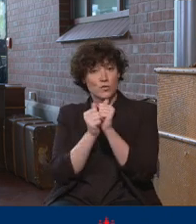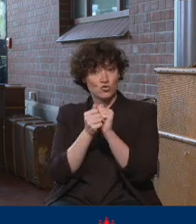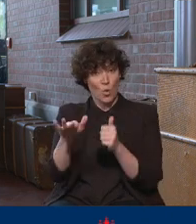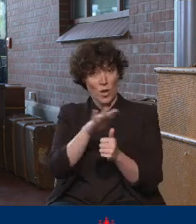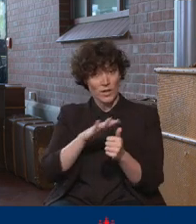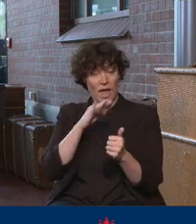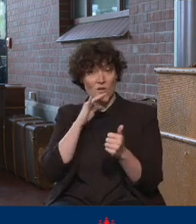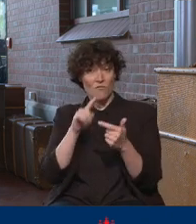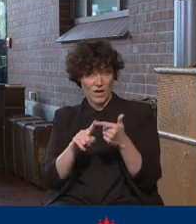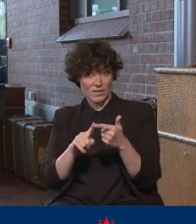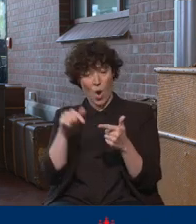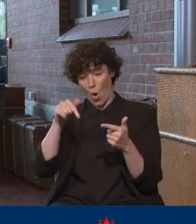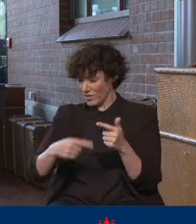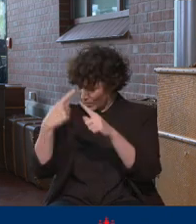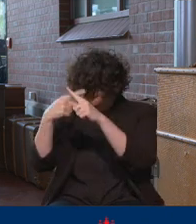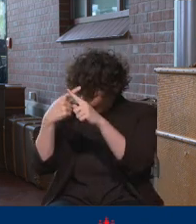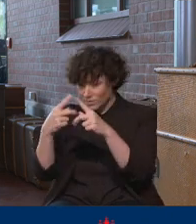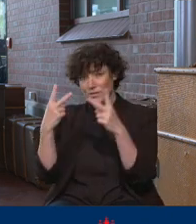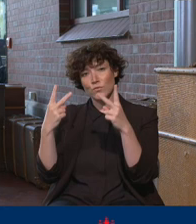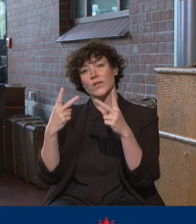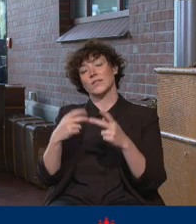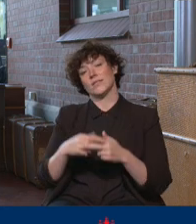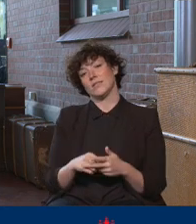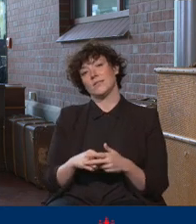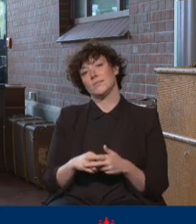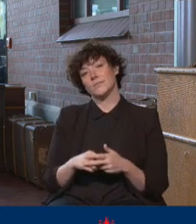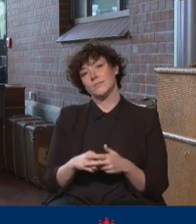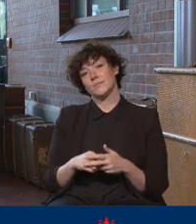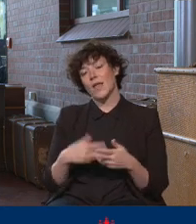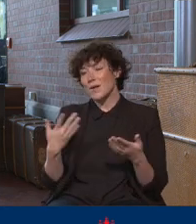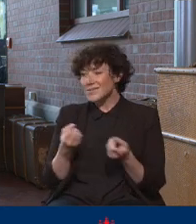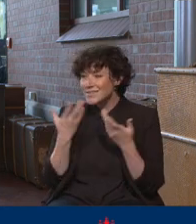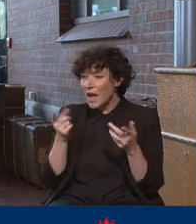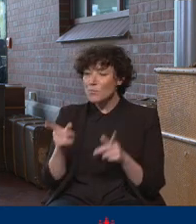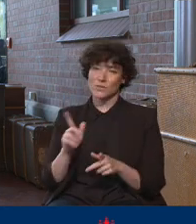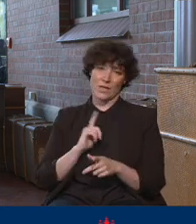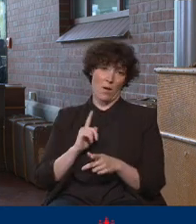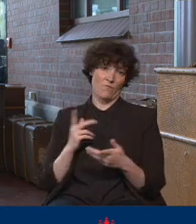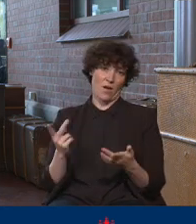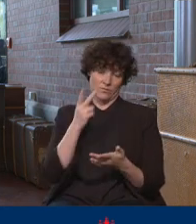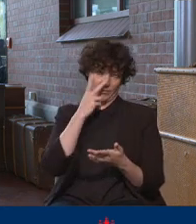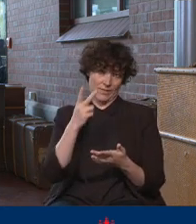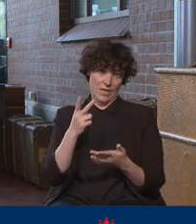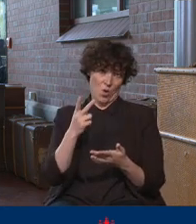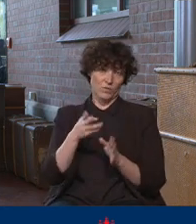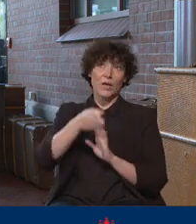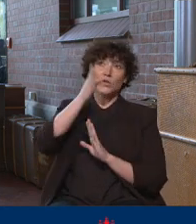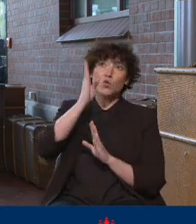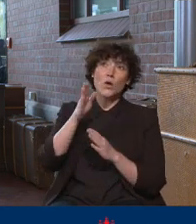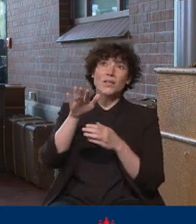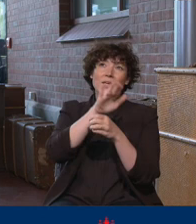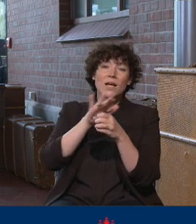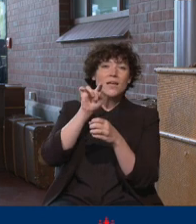sehr positiv und ganz wichtig es bleibt allerdings abzuwarten inwieweit sich der nördliche teil nutzen lässt bei